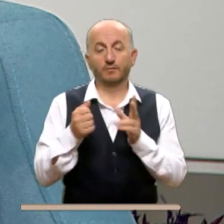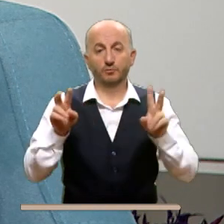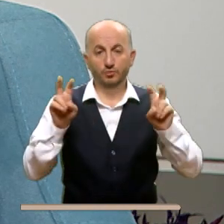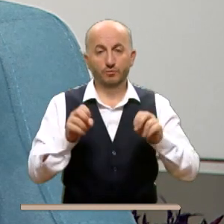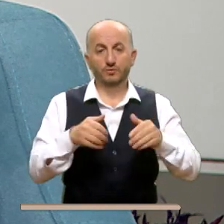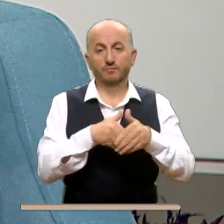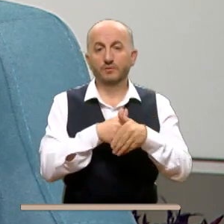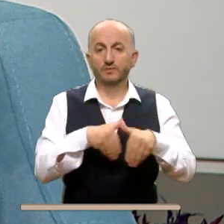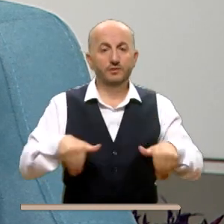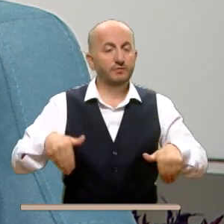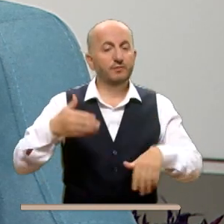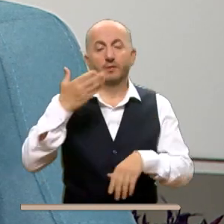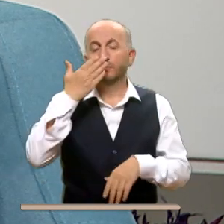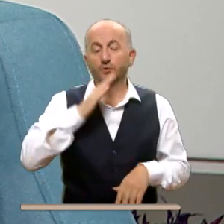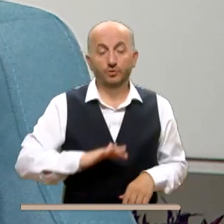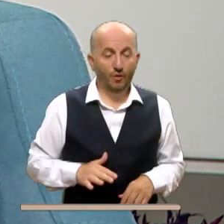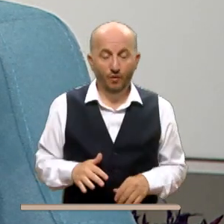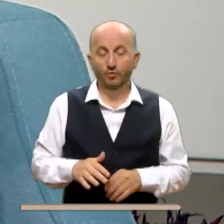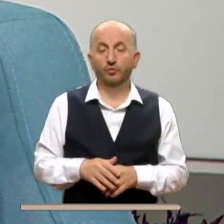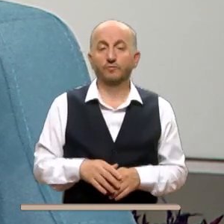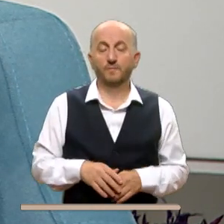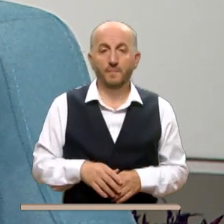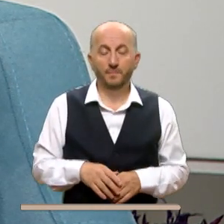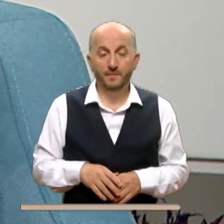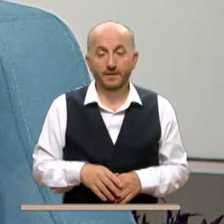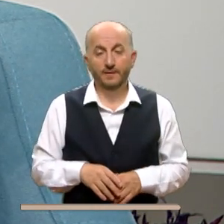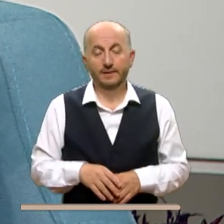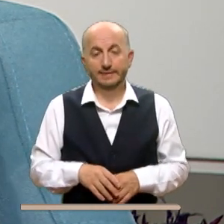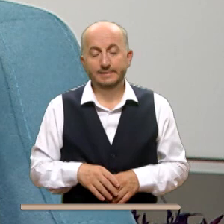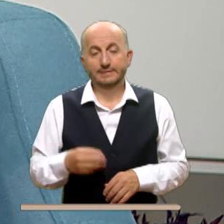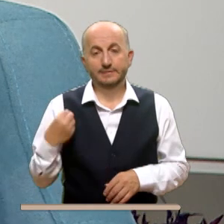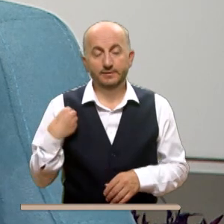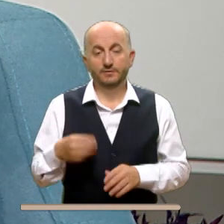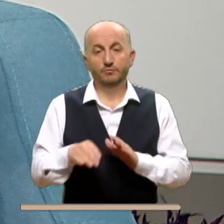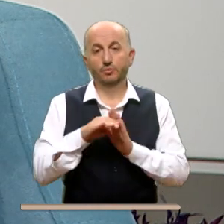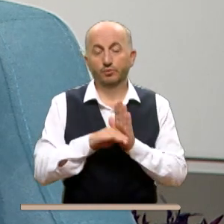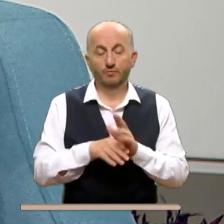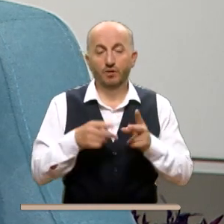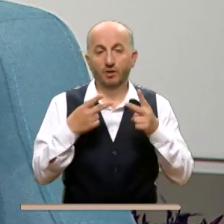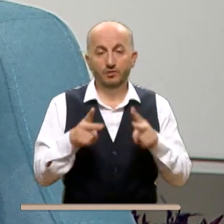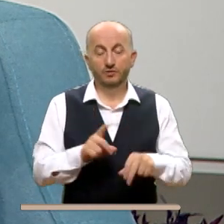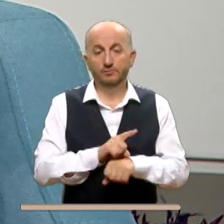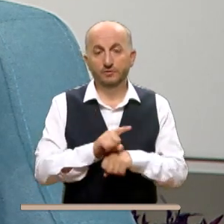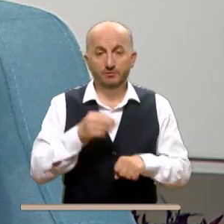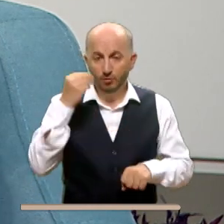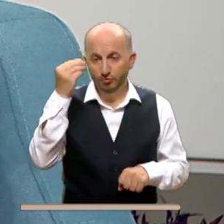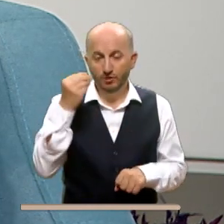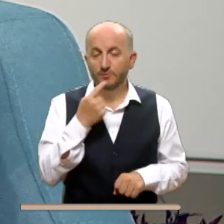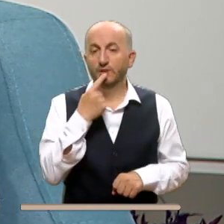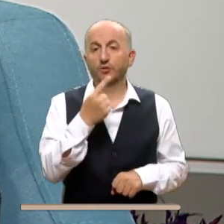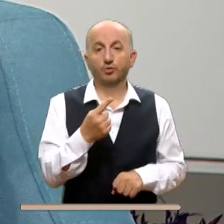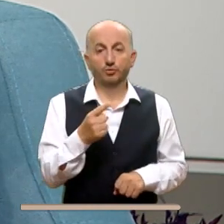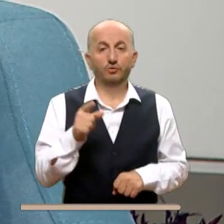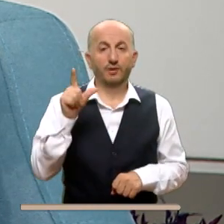bizim bir sınırlamamız yok bu imkanla. Yeni programlar açtığımızda hocalarımıza diyoruz ki lisans